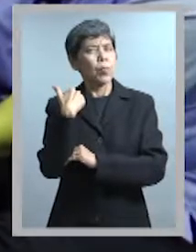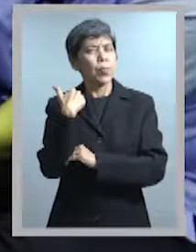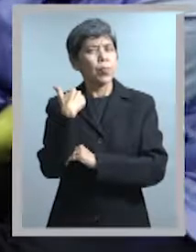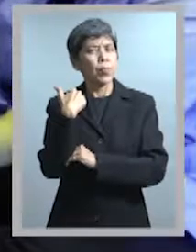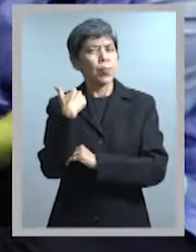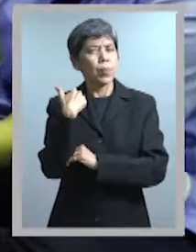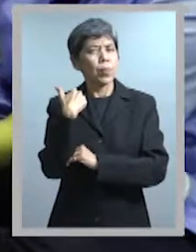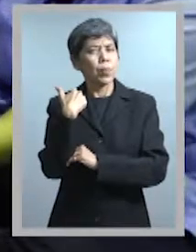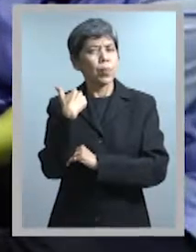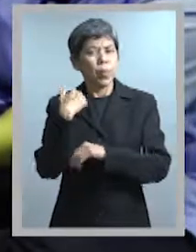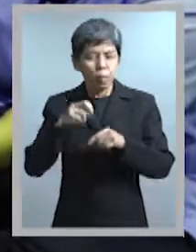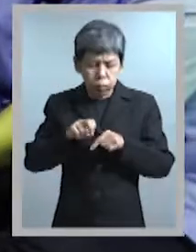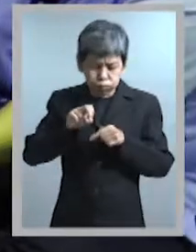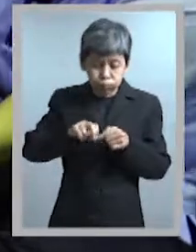มี